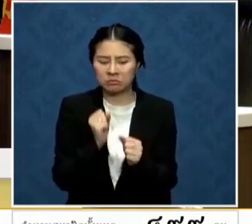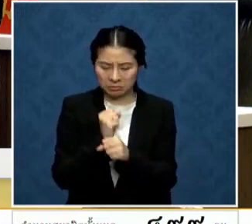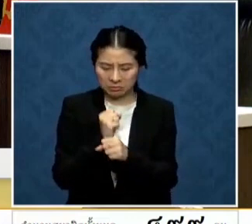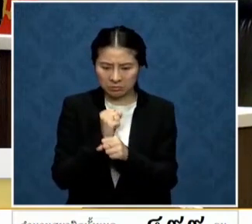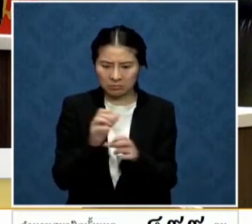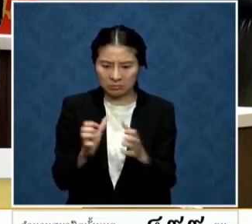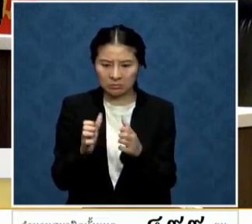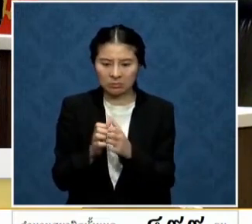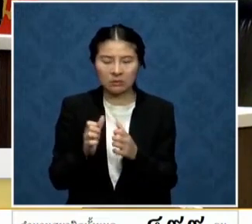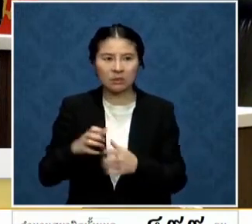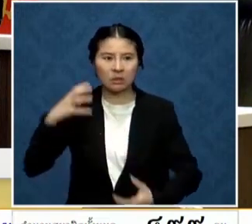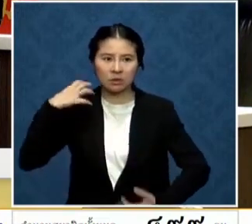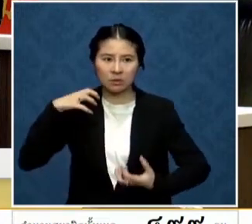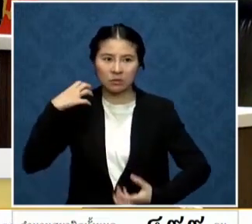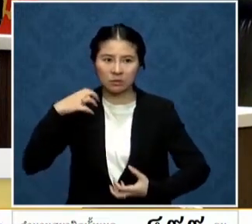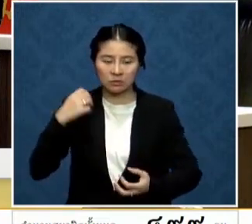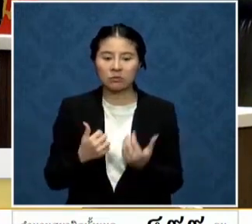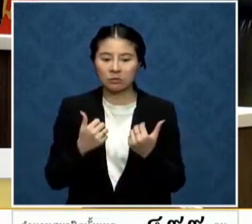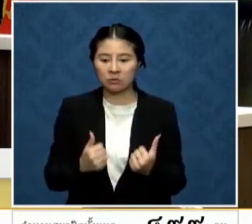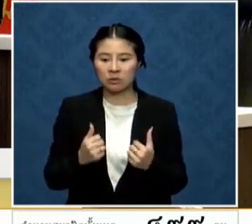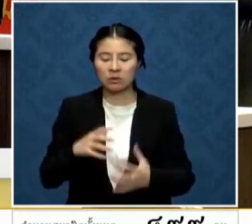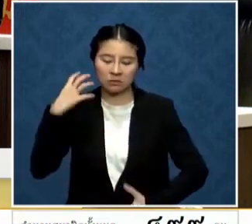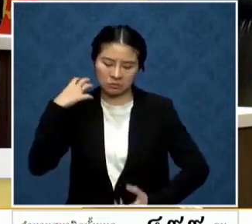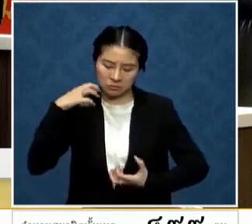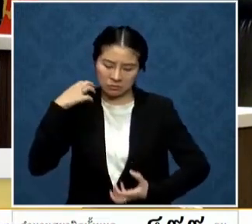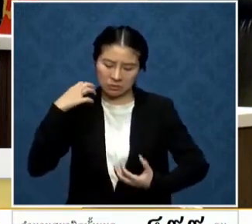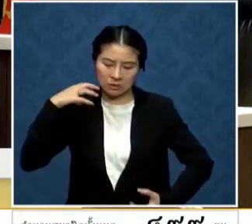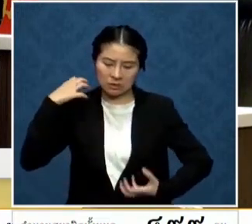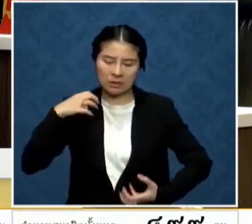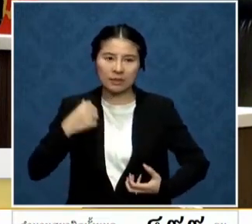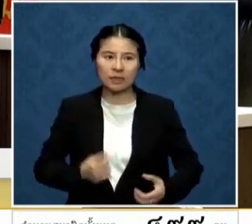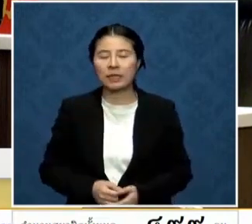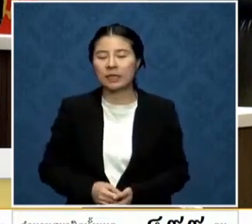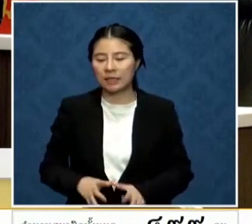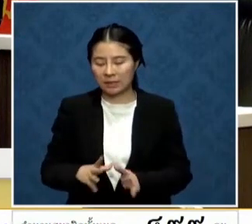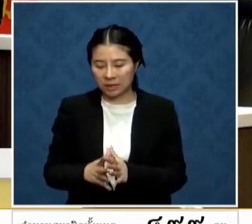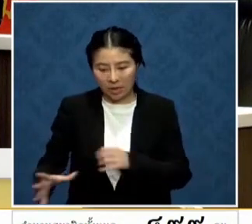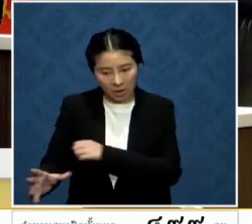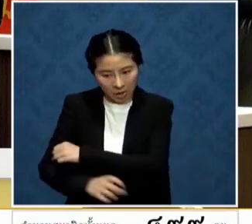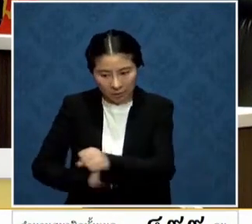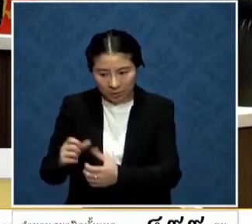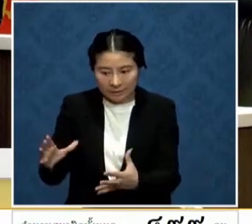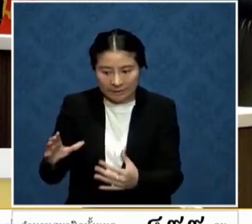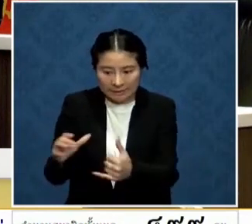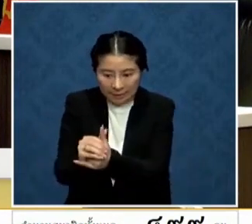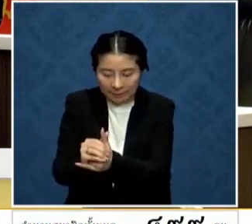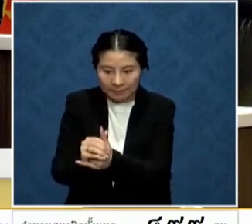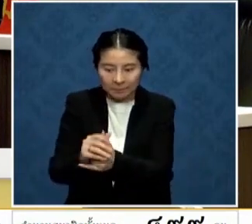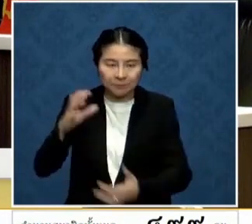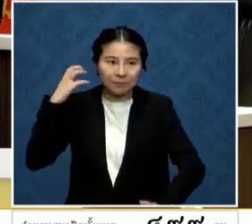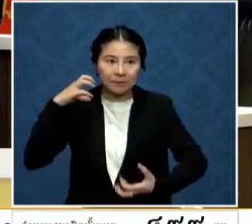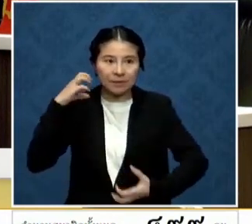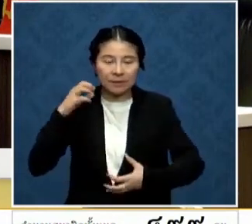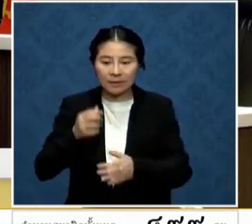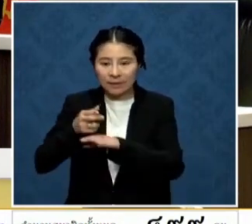ลิงในในแง่นี้ก็คือมีแก๊งรักลิงนะครับรักไม่ใช่รักนะครับมีแก๊งรักลิงนะครับจับลิงโดยการยิงยา